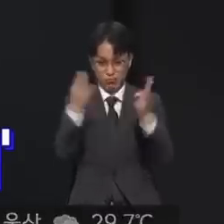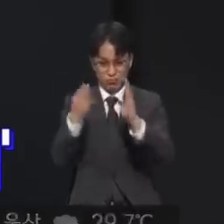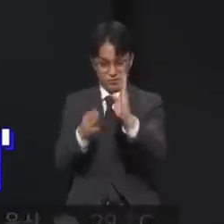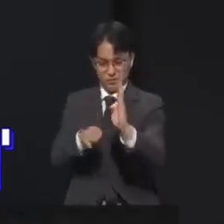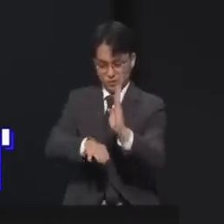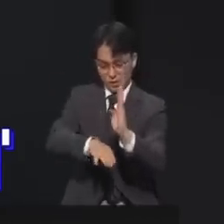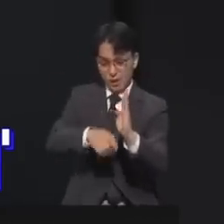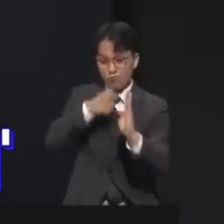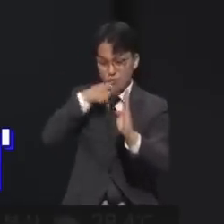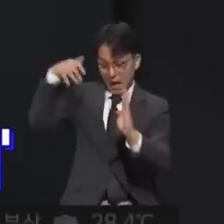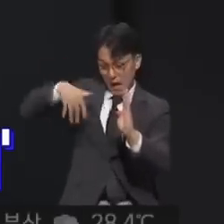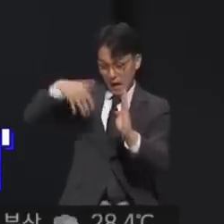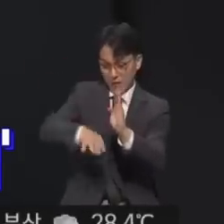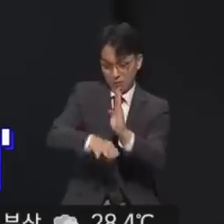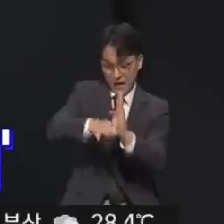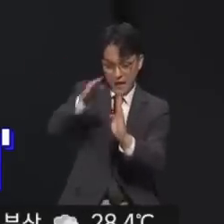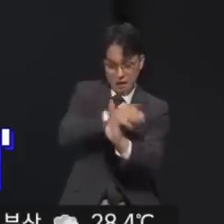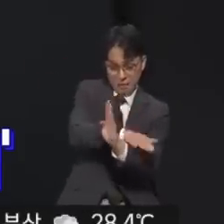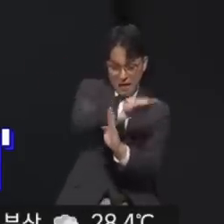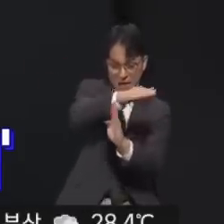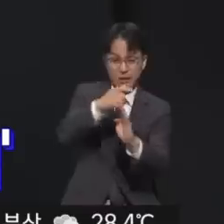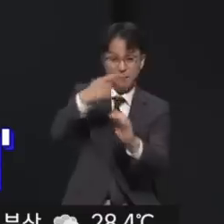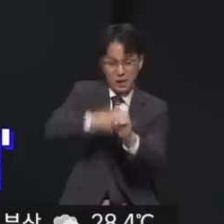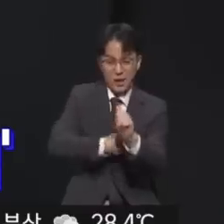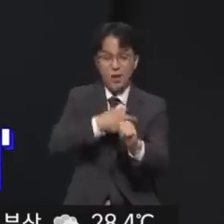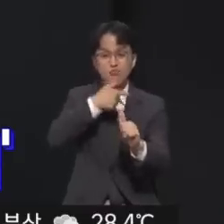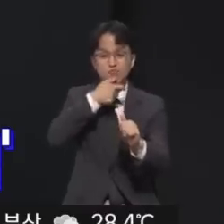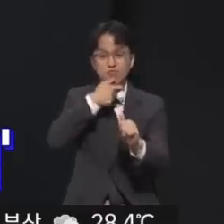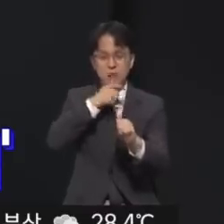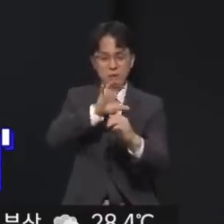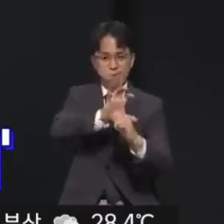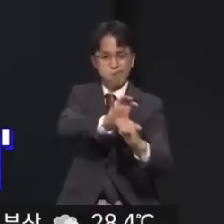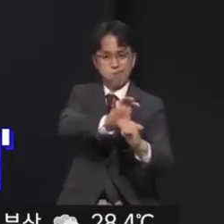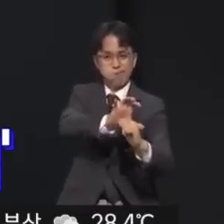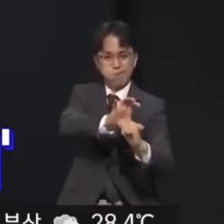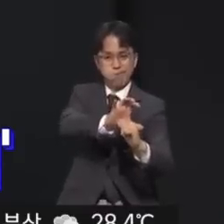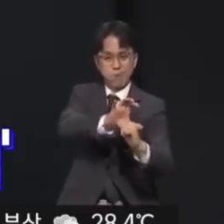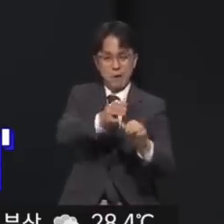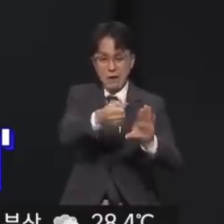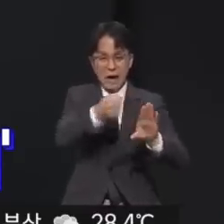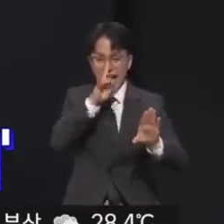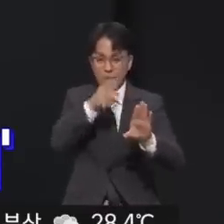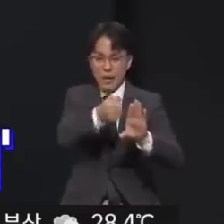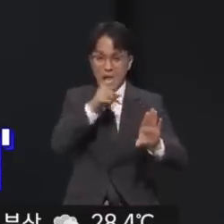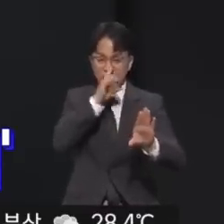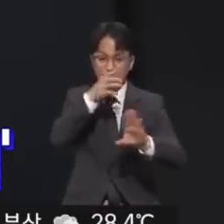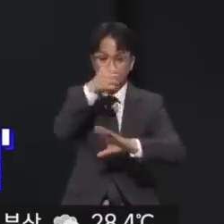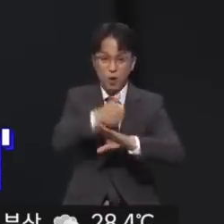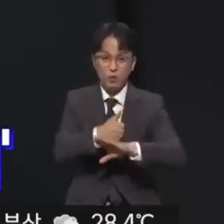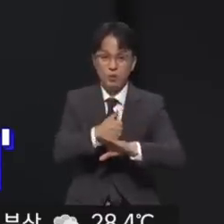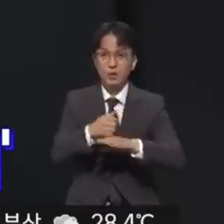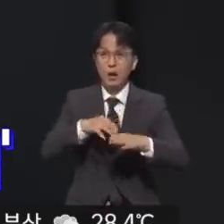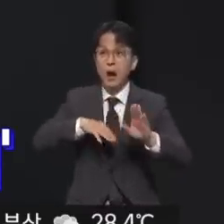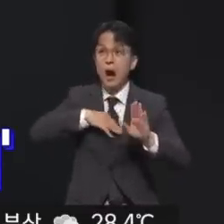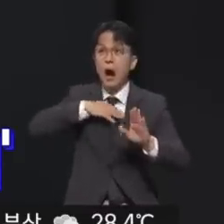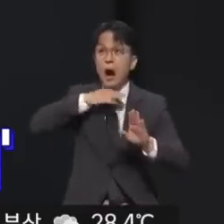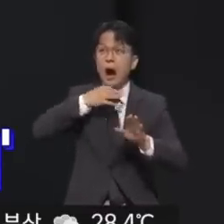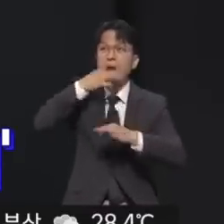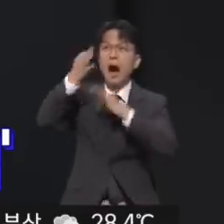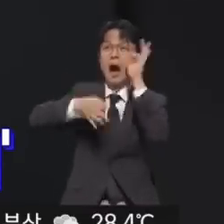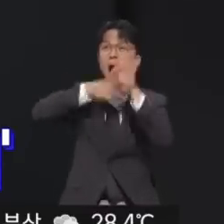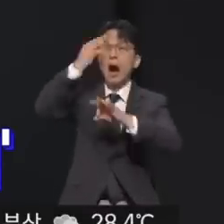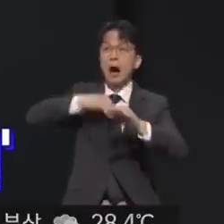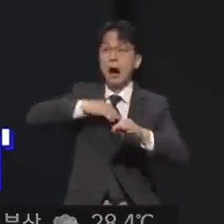사고 난거 같다 지아 주문 시작 아 그랬구나 무슨 보고를 하고 있는 겁니까 정책이 아무 좀